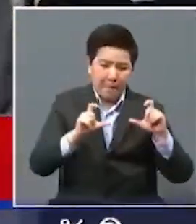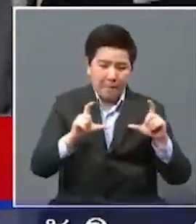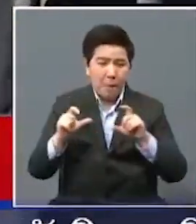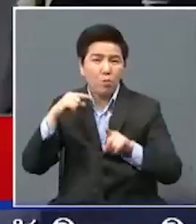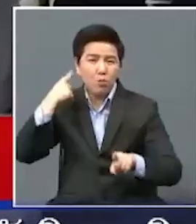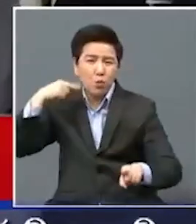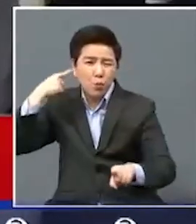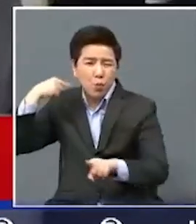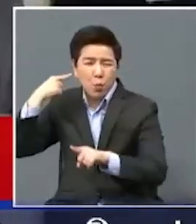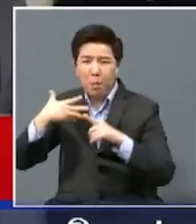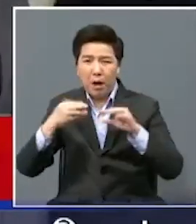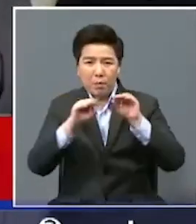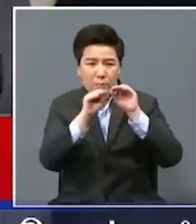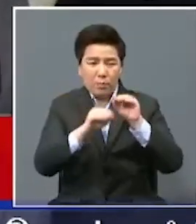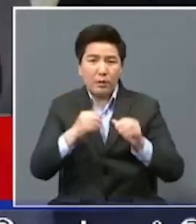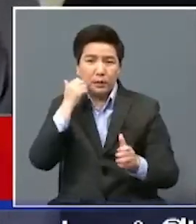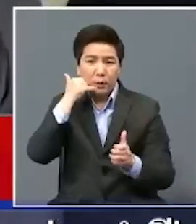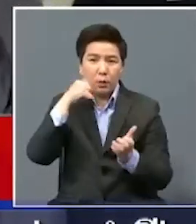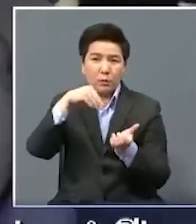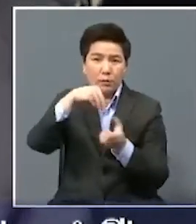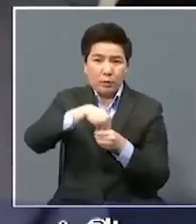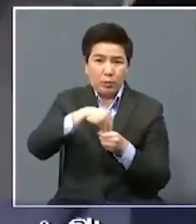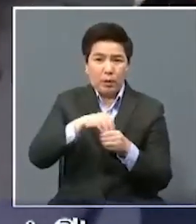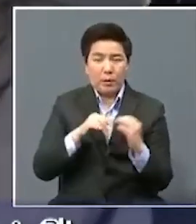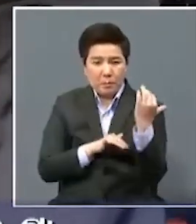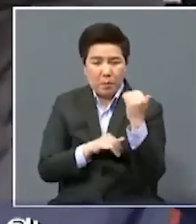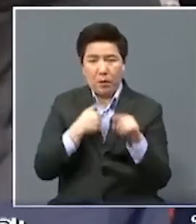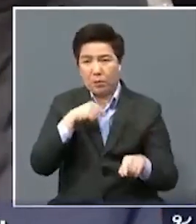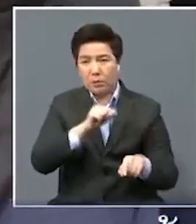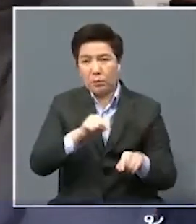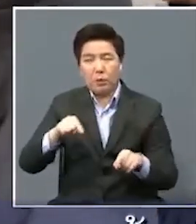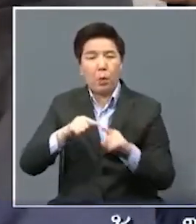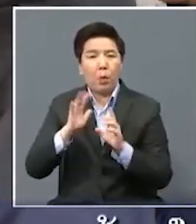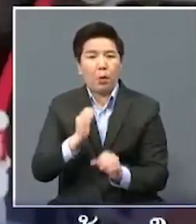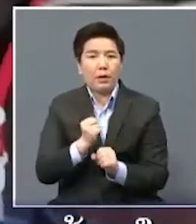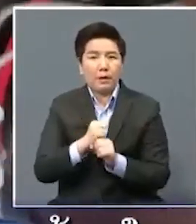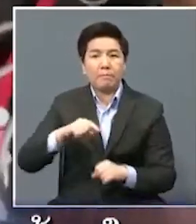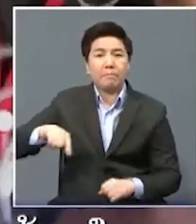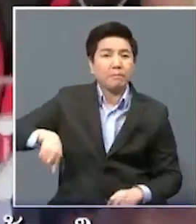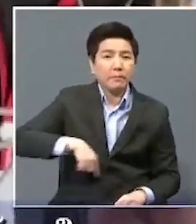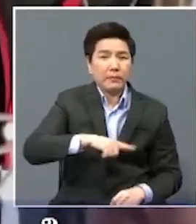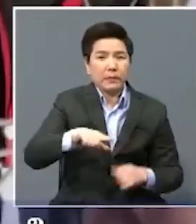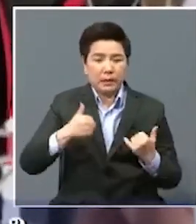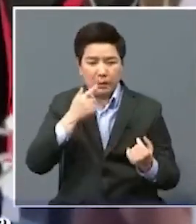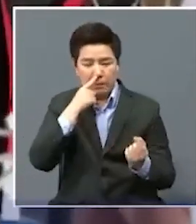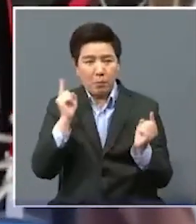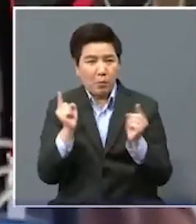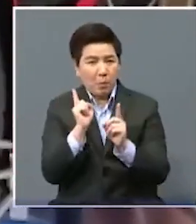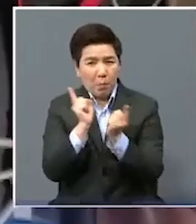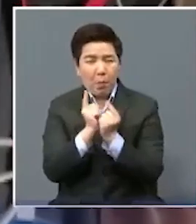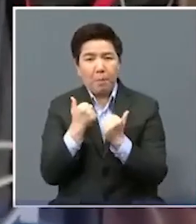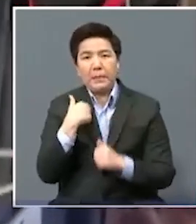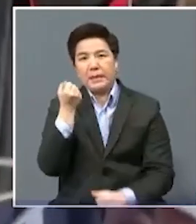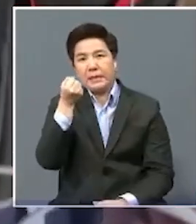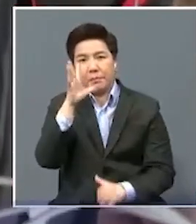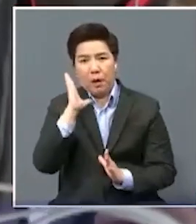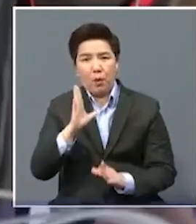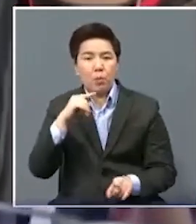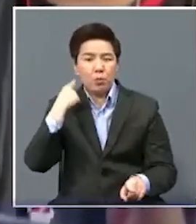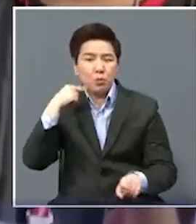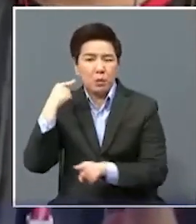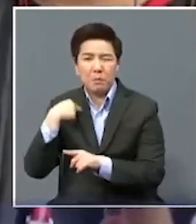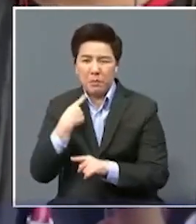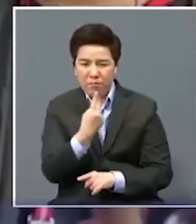ารของหญิงสาวในโทรศัพท์มือถือในคอมพิวเตอร์ของผู้ก่อเหตุเนี่ยนะคะรวมถึง15คน